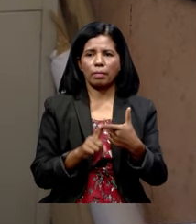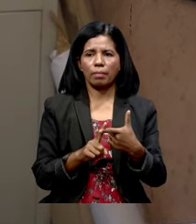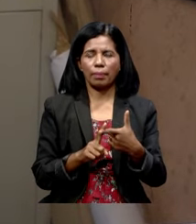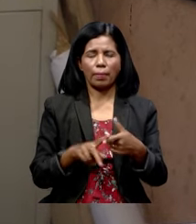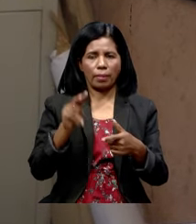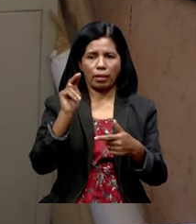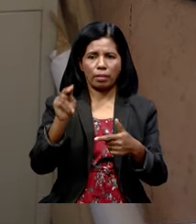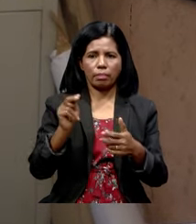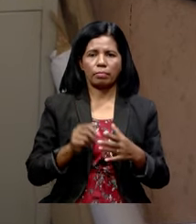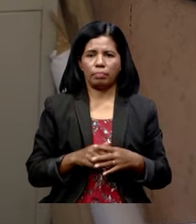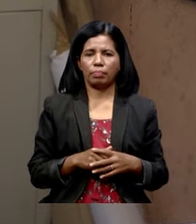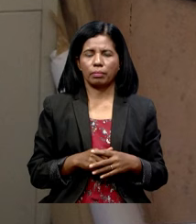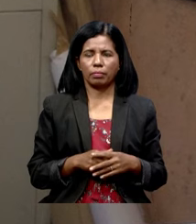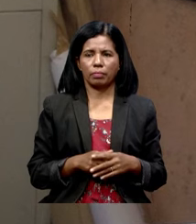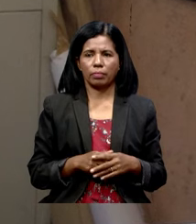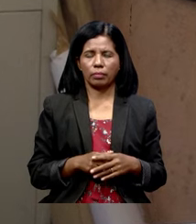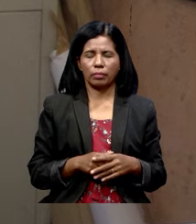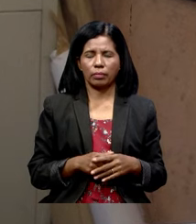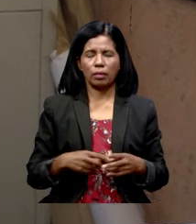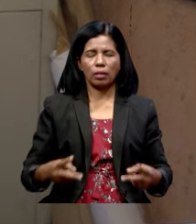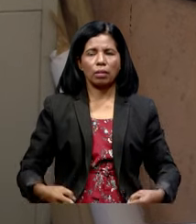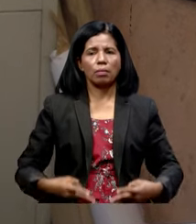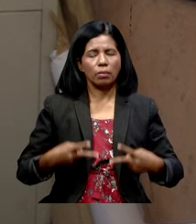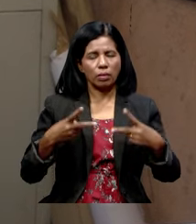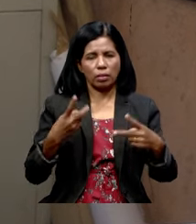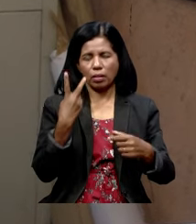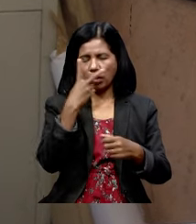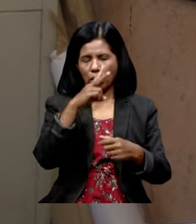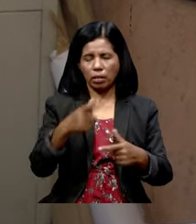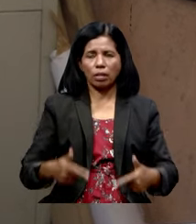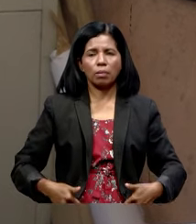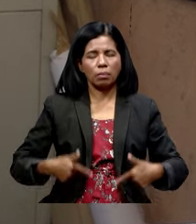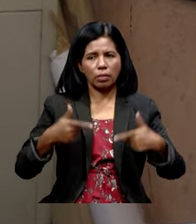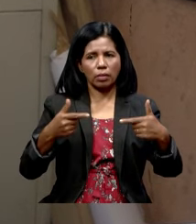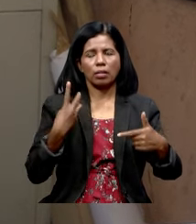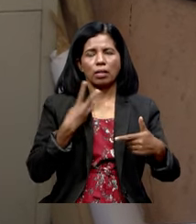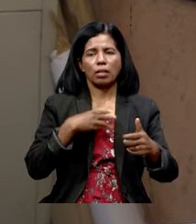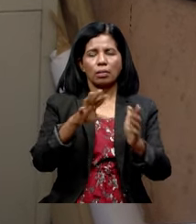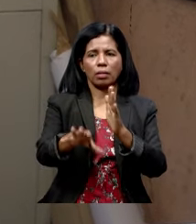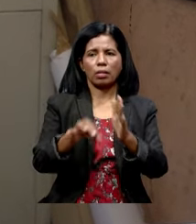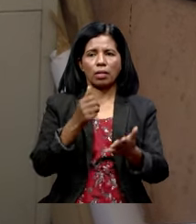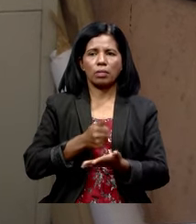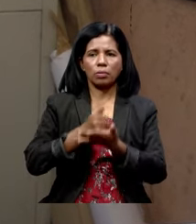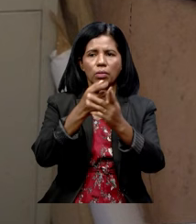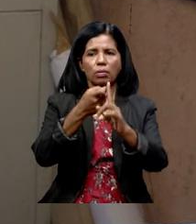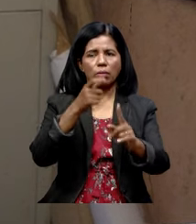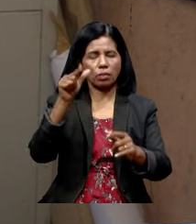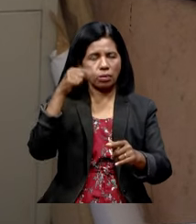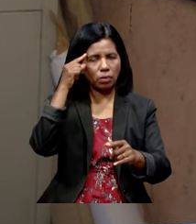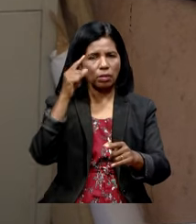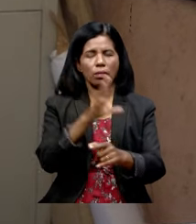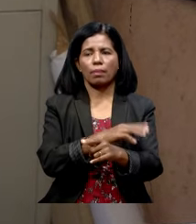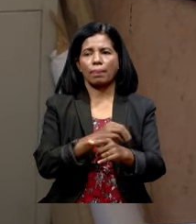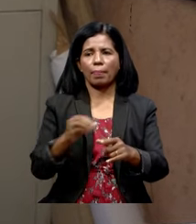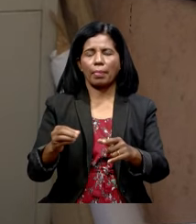ni kon sa ne durante ne itare ni merese duni pratu heta na zura usibe itane parte governo